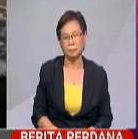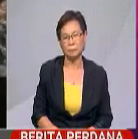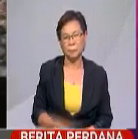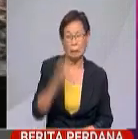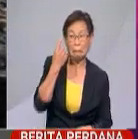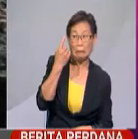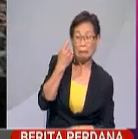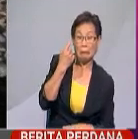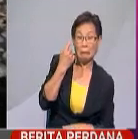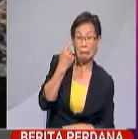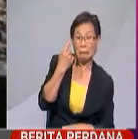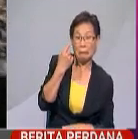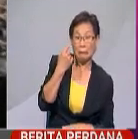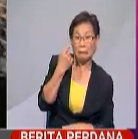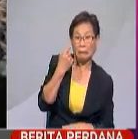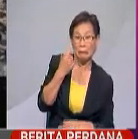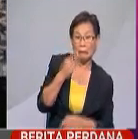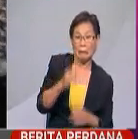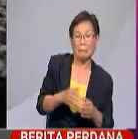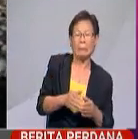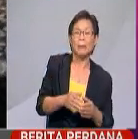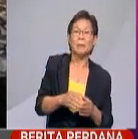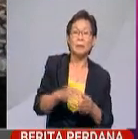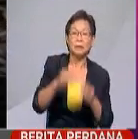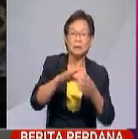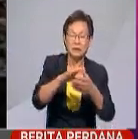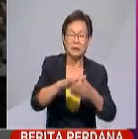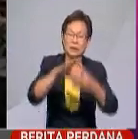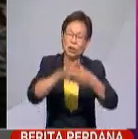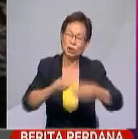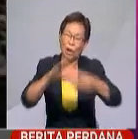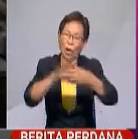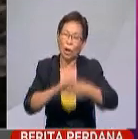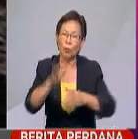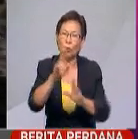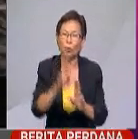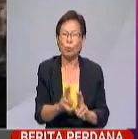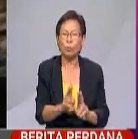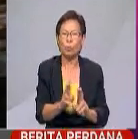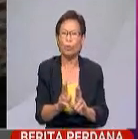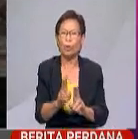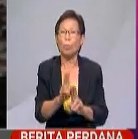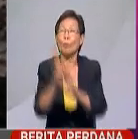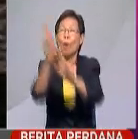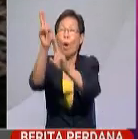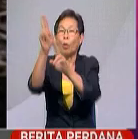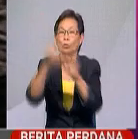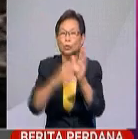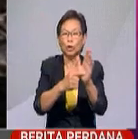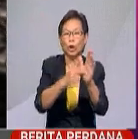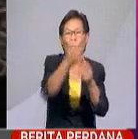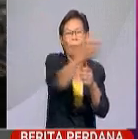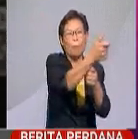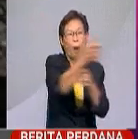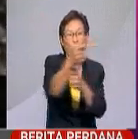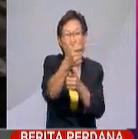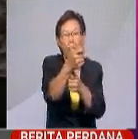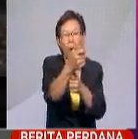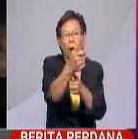Baru-baru ini, The Dodo, media yang menceritakan tentang kisah haiwan, telah memuat naik video memaparkan anggota bomba